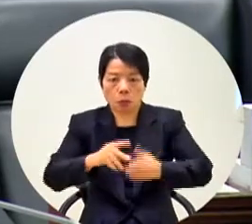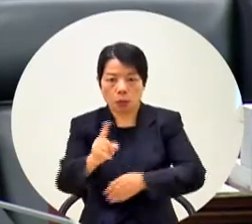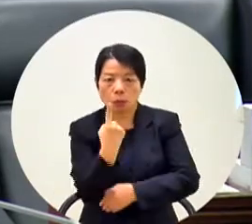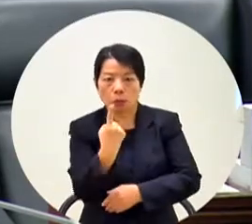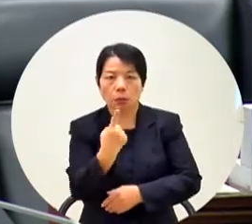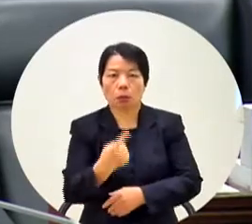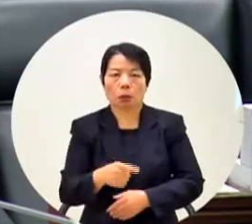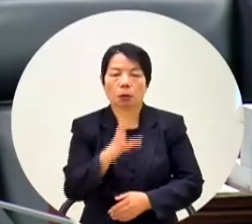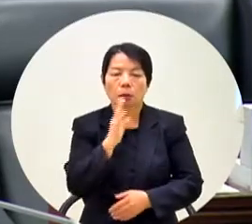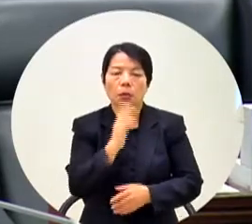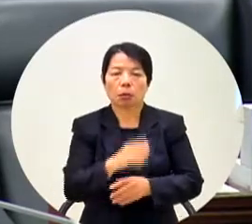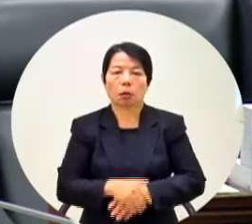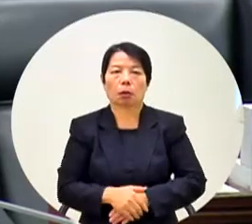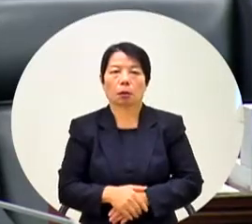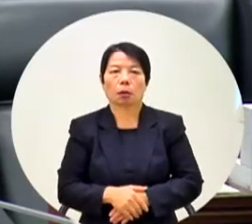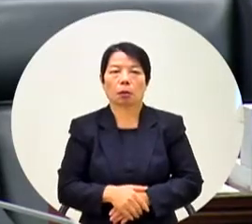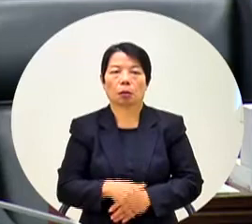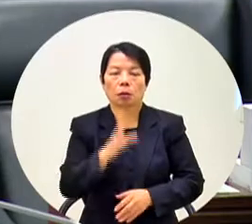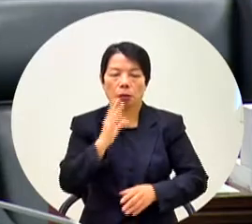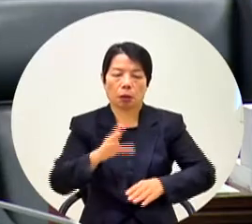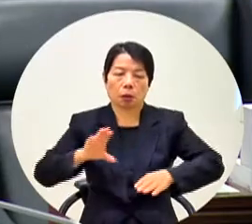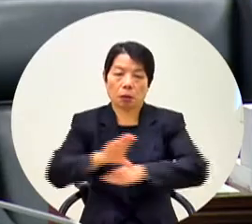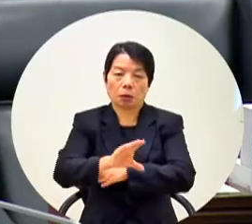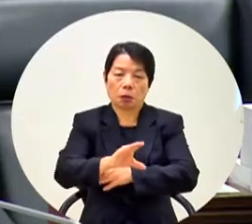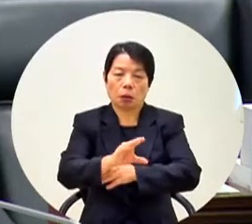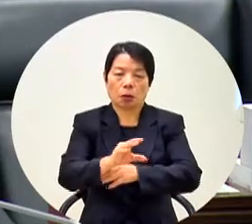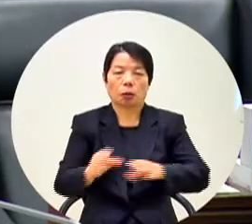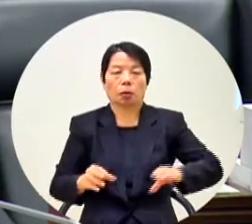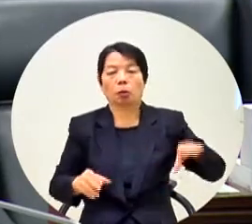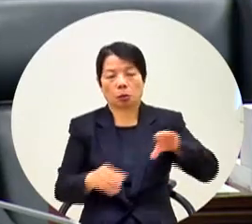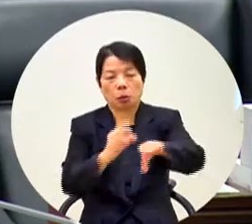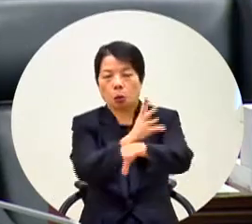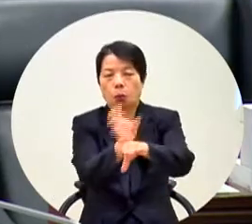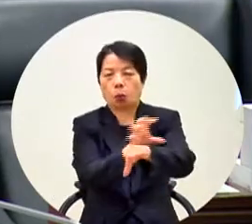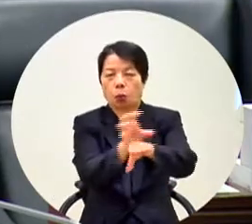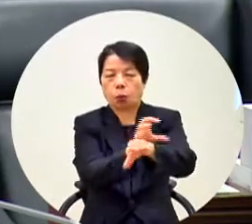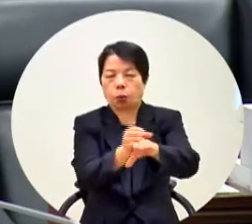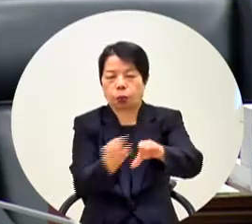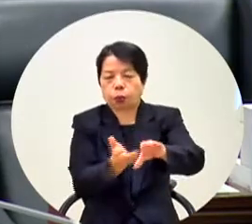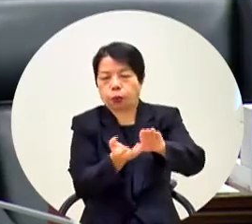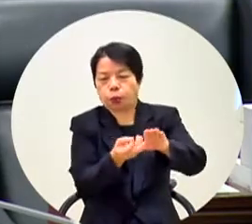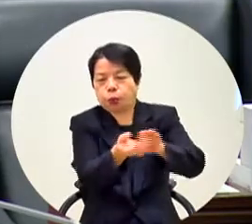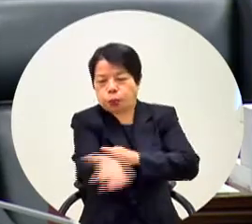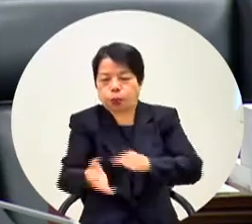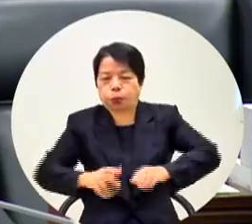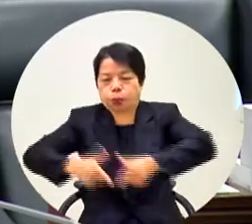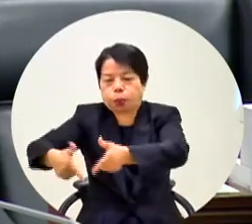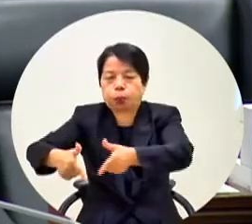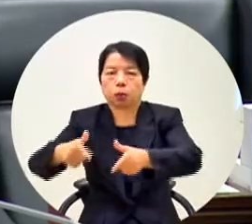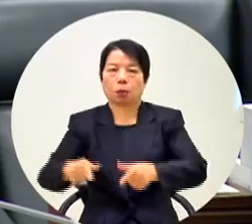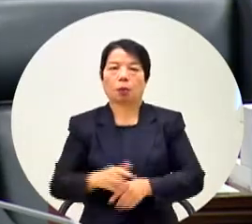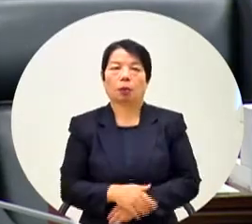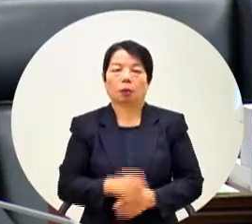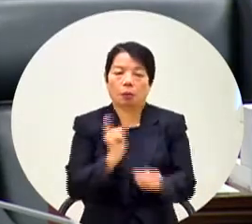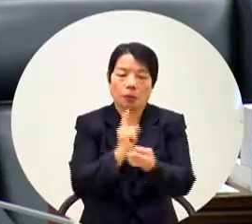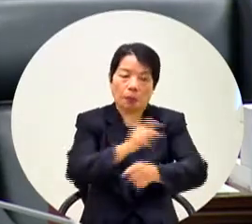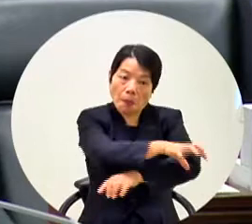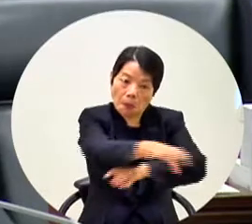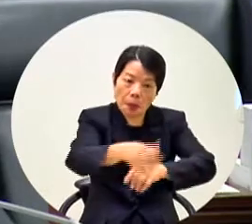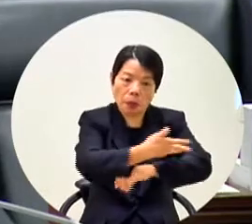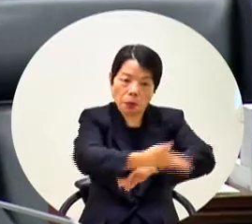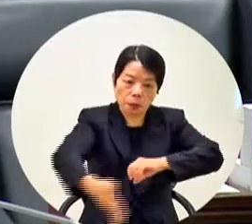车去偷倒。过来就是从各河川、啊、各沟